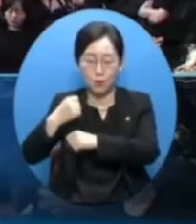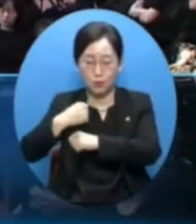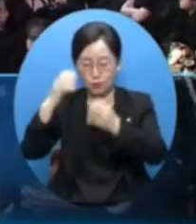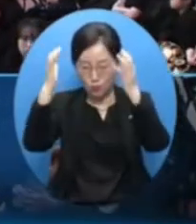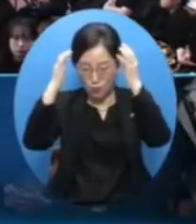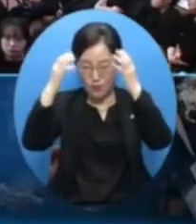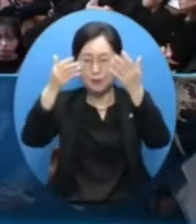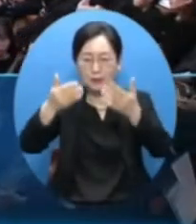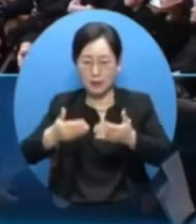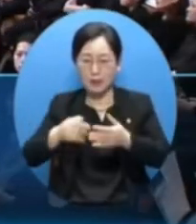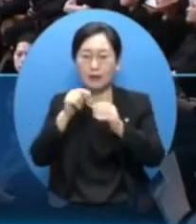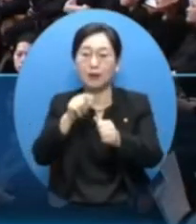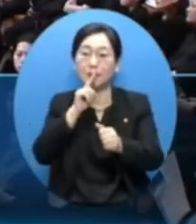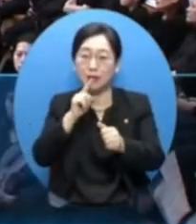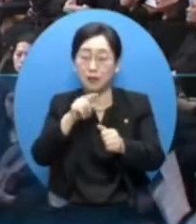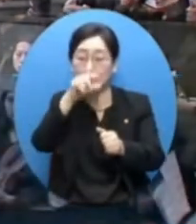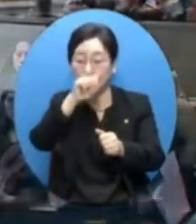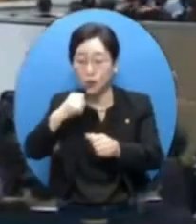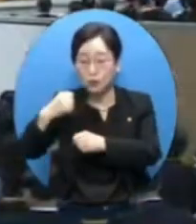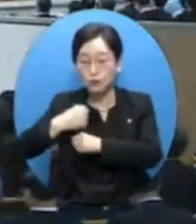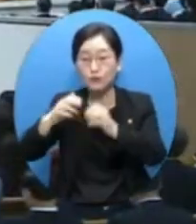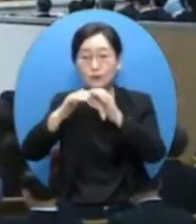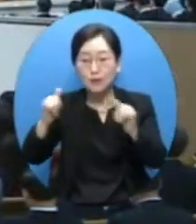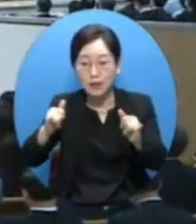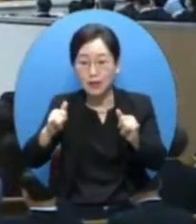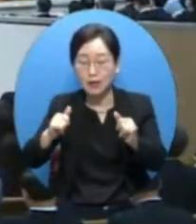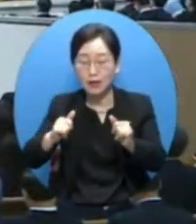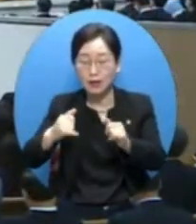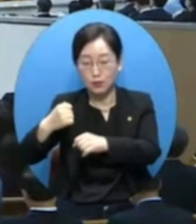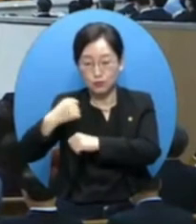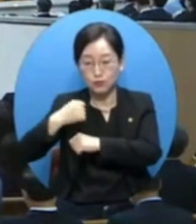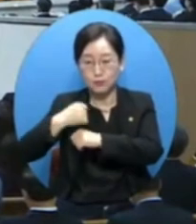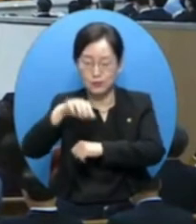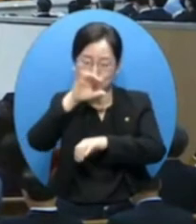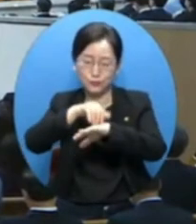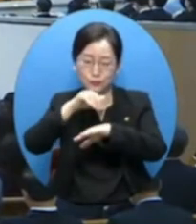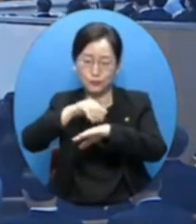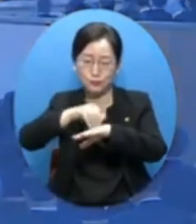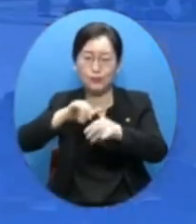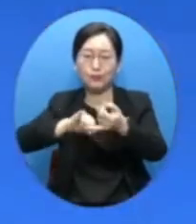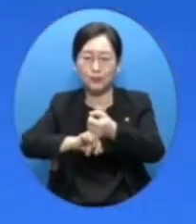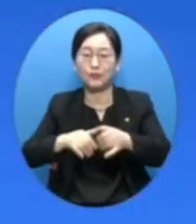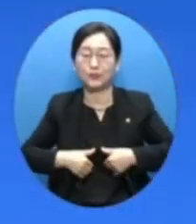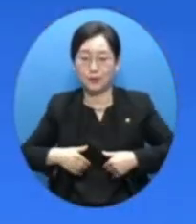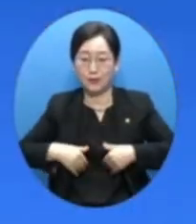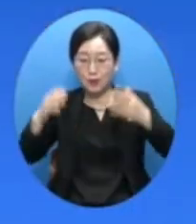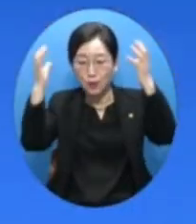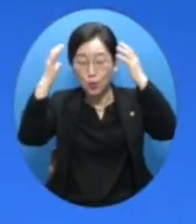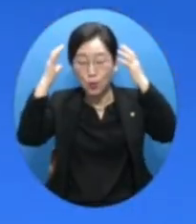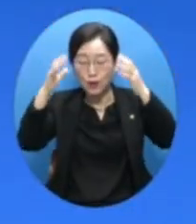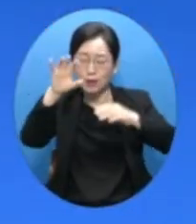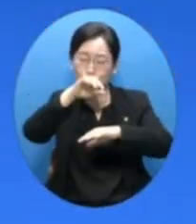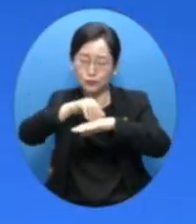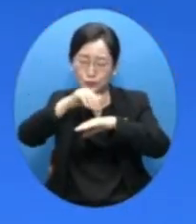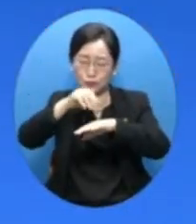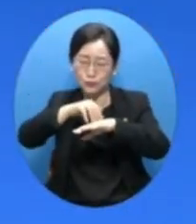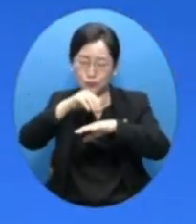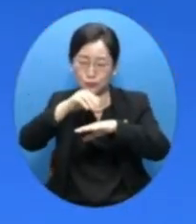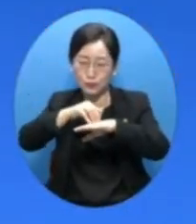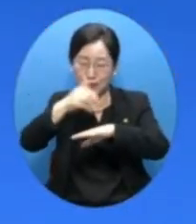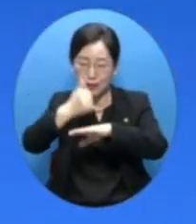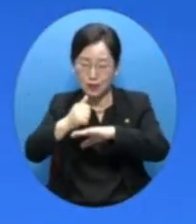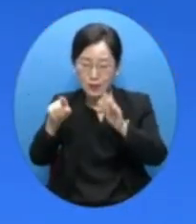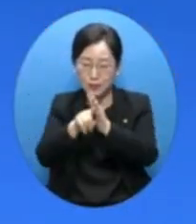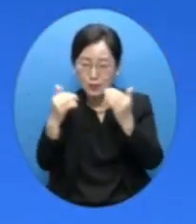있습니다. 우리가 하나님의 좋은 군사로 좋은 군인으로 훈련을 받아야 되는 것입니다. 고난이라는 훈련을 통해서 우리의 믿음이 자라나게